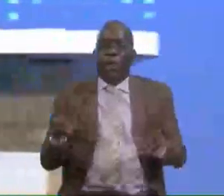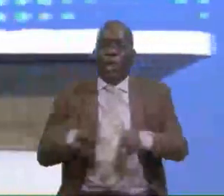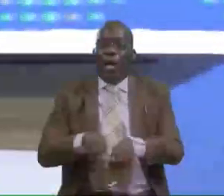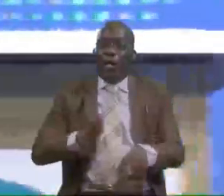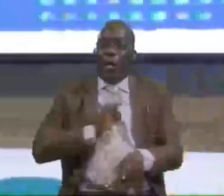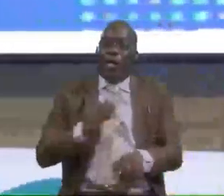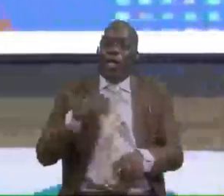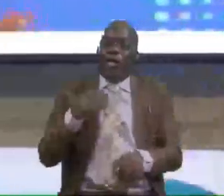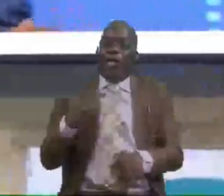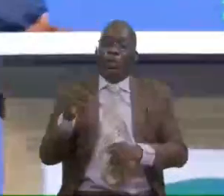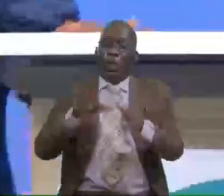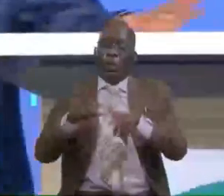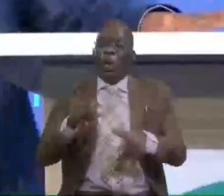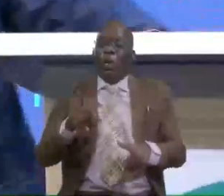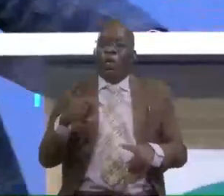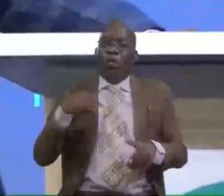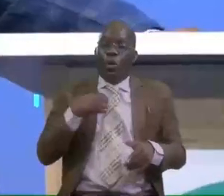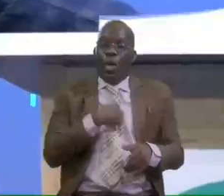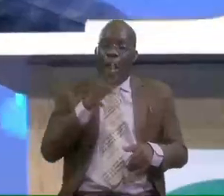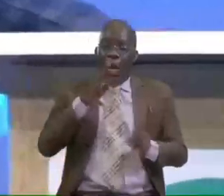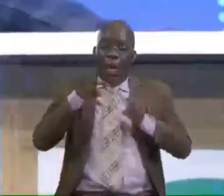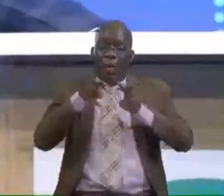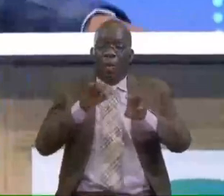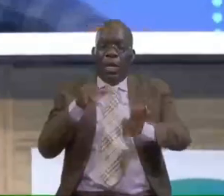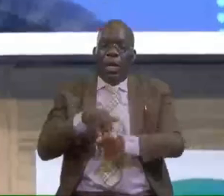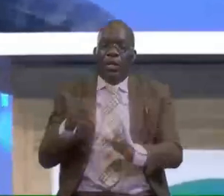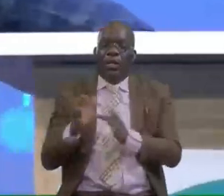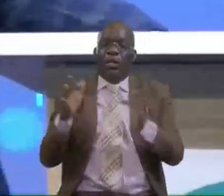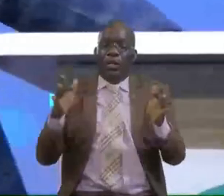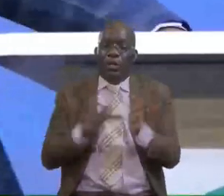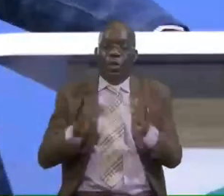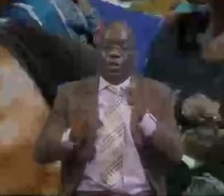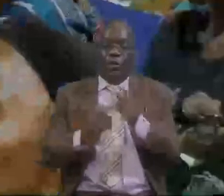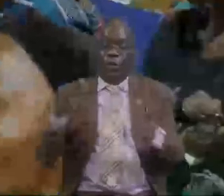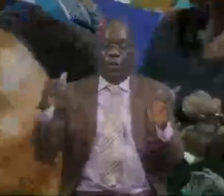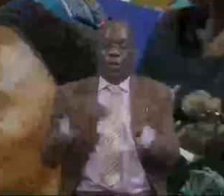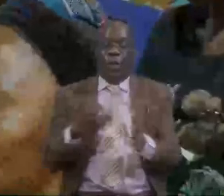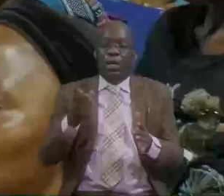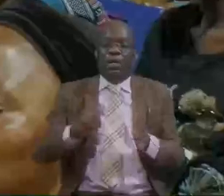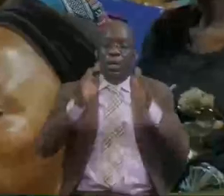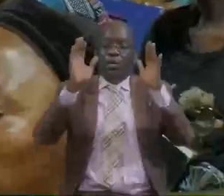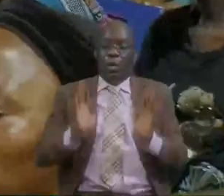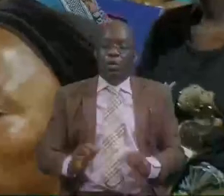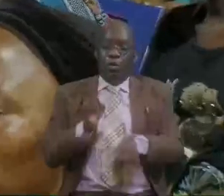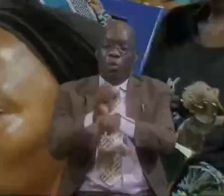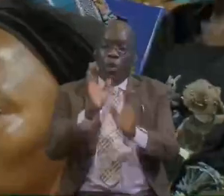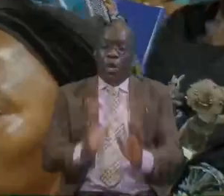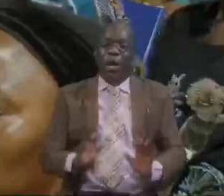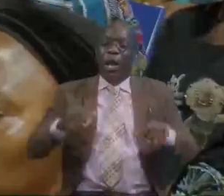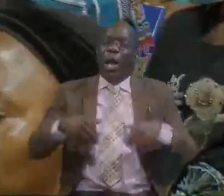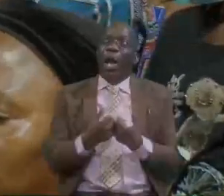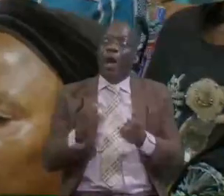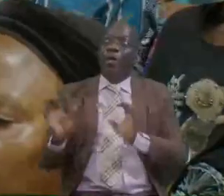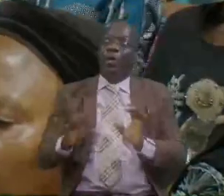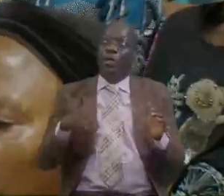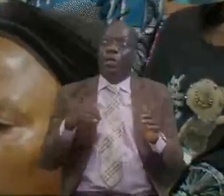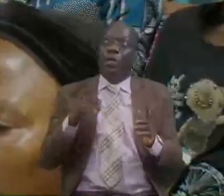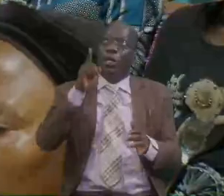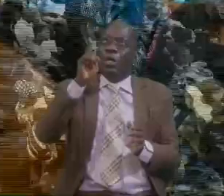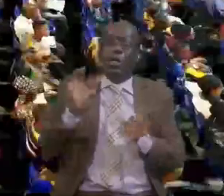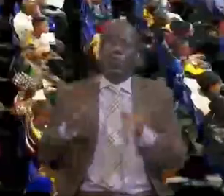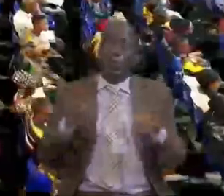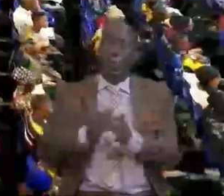Comme je vous ai dit, nous considérons le message Jésus une fois encore, l'intercesseur. Comment est-ce qu'il opère le miracle?